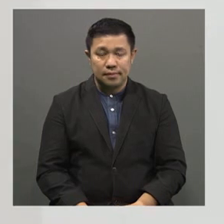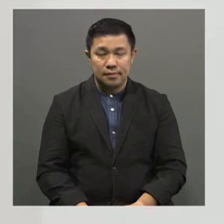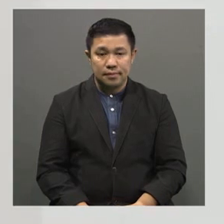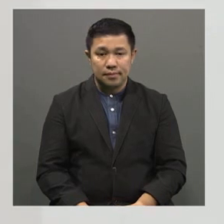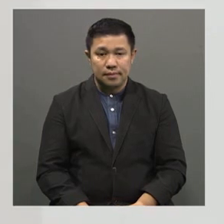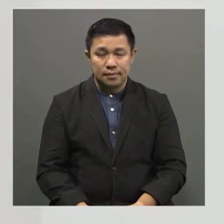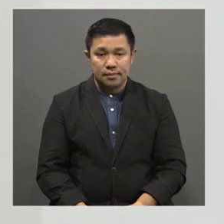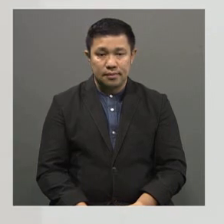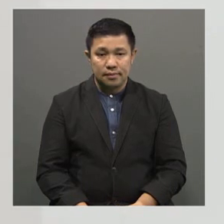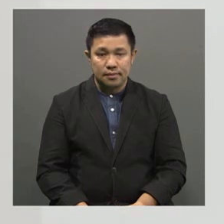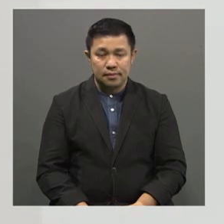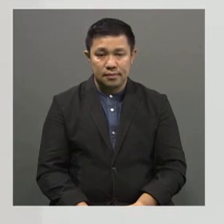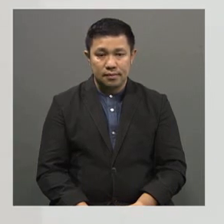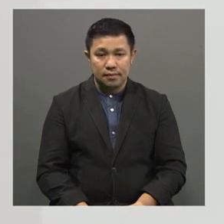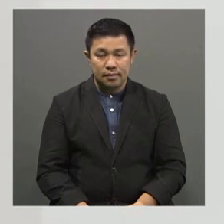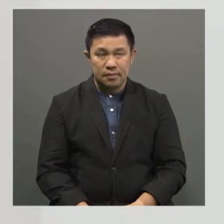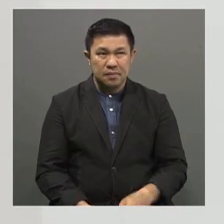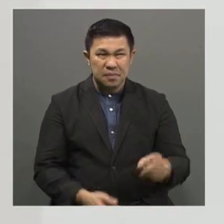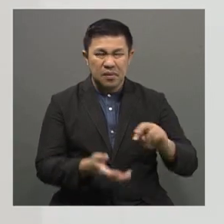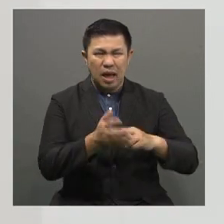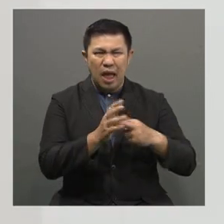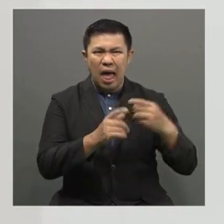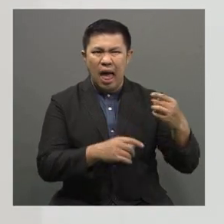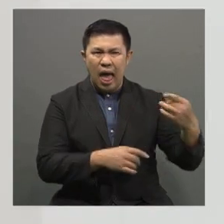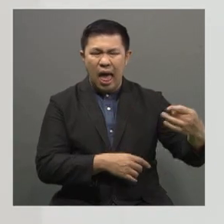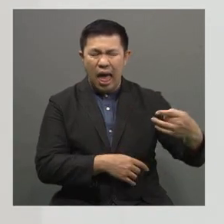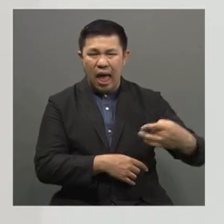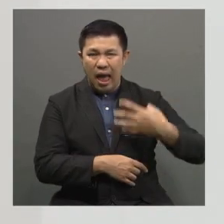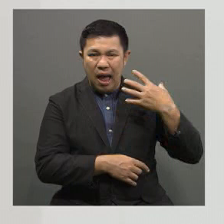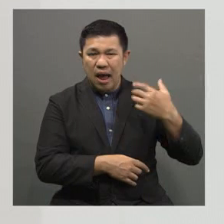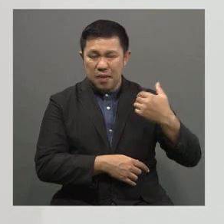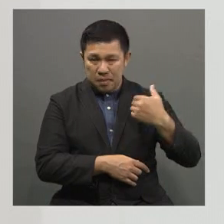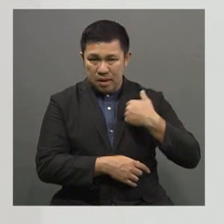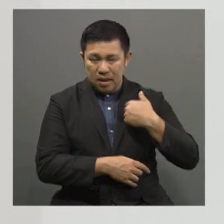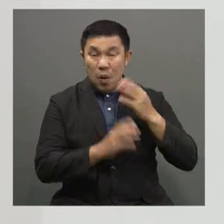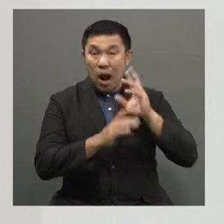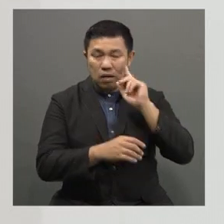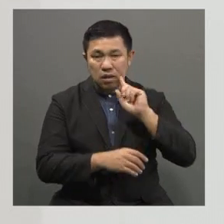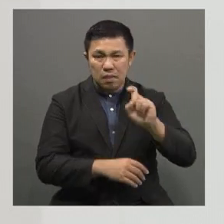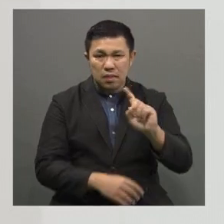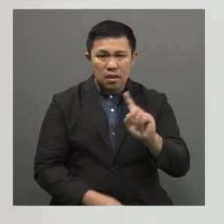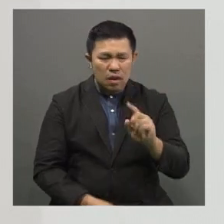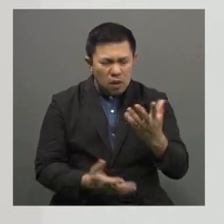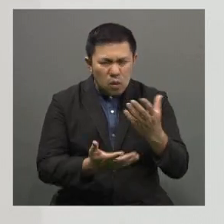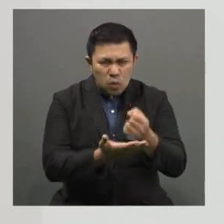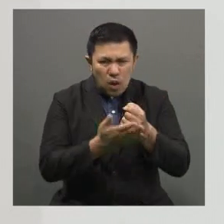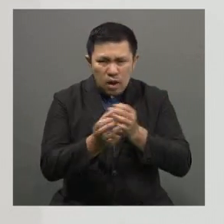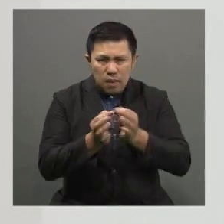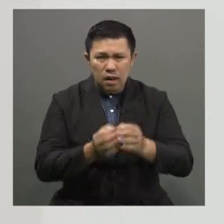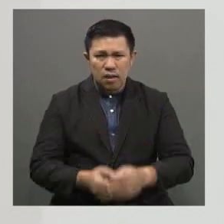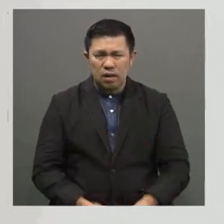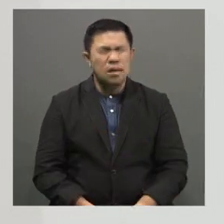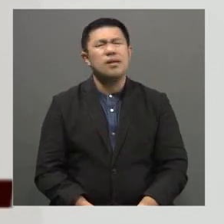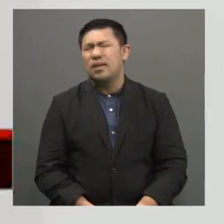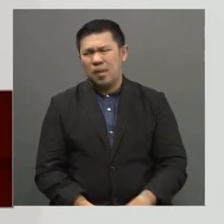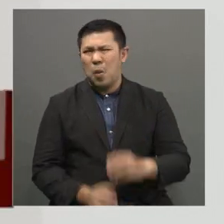ค่ะที่ท่านบอกถูกดิที่บอกว่าคิดเรื่องคิดการใหญ่ที่มีการตั้ป้องกันกันเอาไว้คืออะไรขยายความไวหน่อยโออย่าไปขยาย